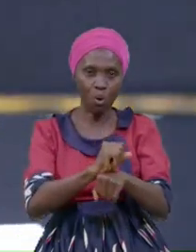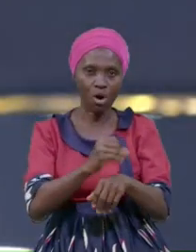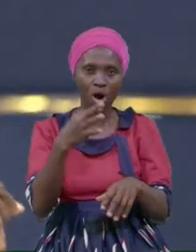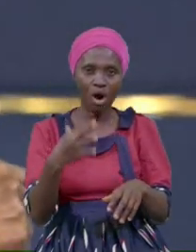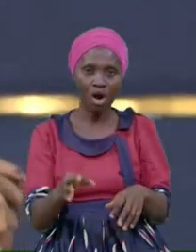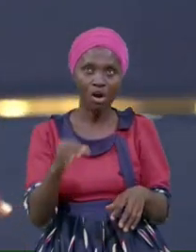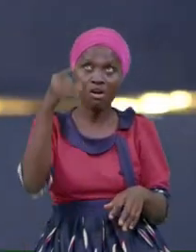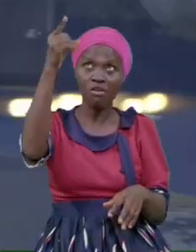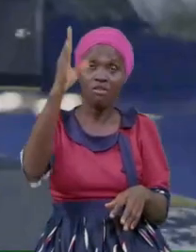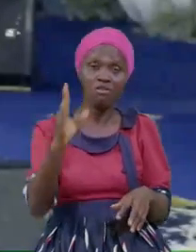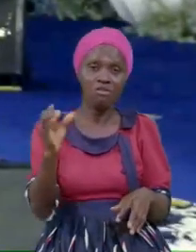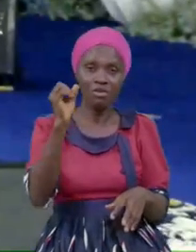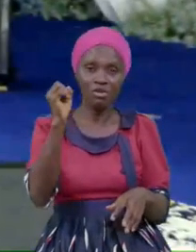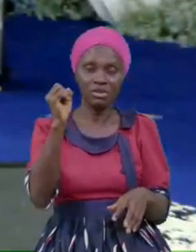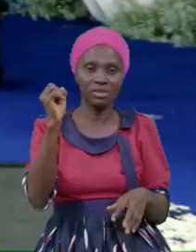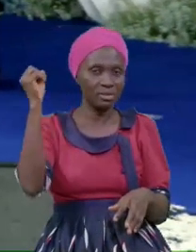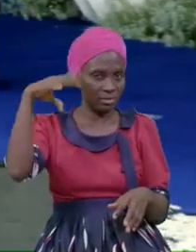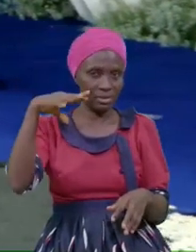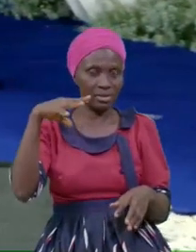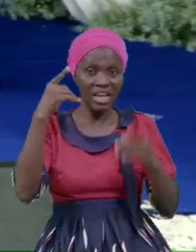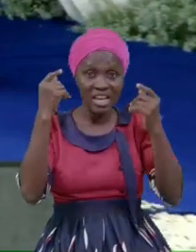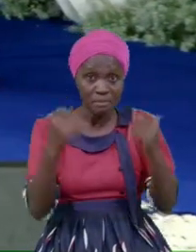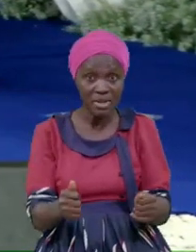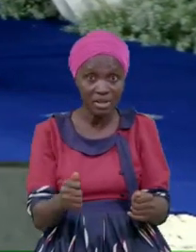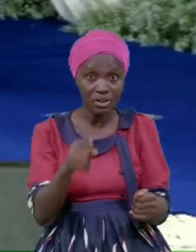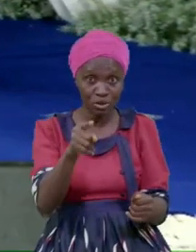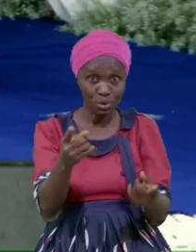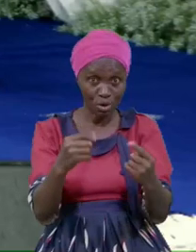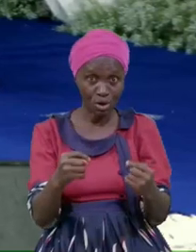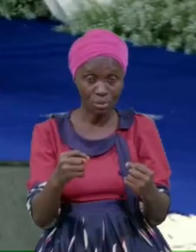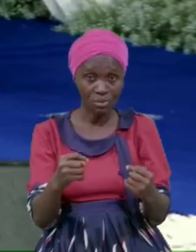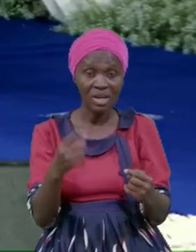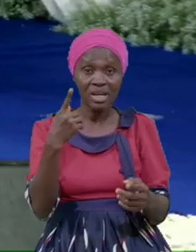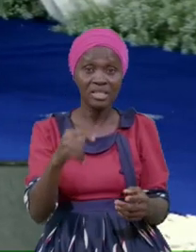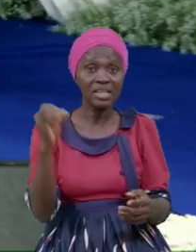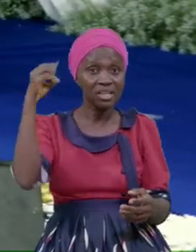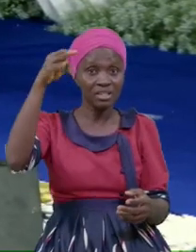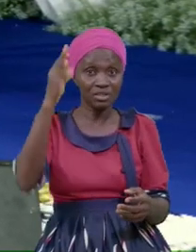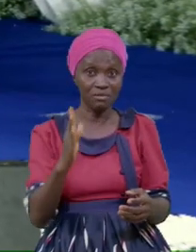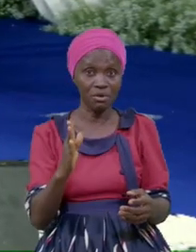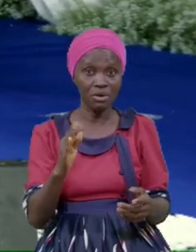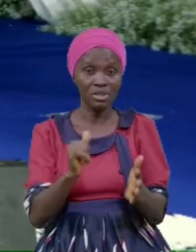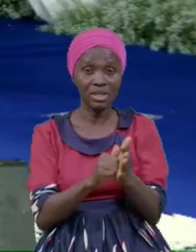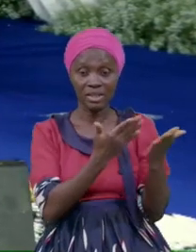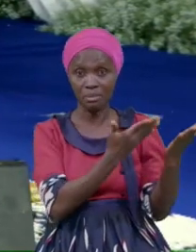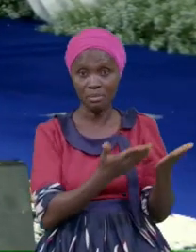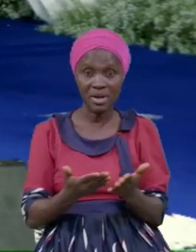Dieu. Immédiatement que tu viens, la grâce de Dieu sous le salut te sera